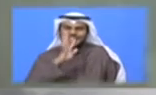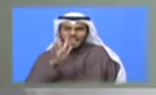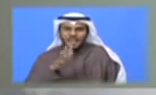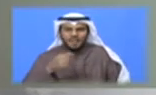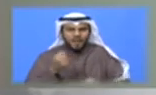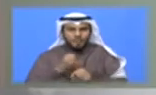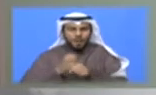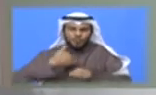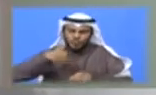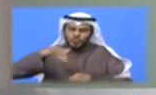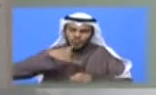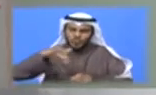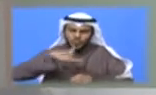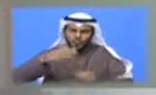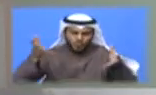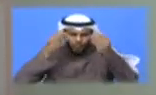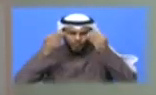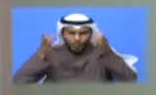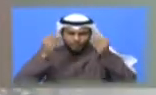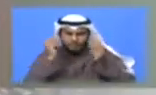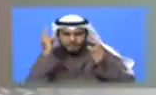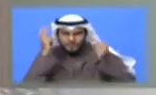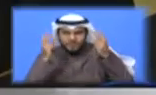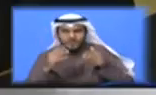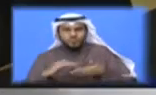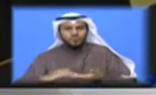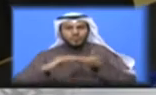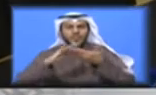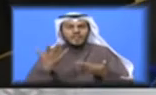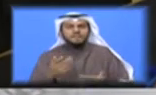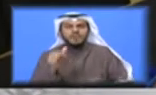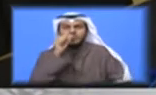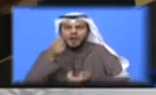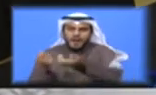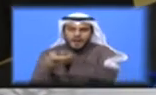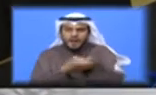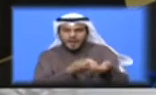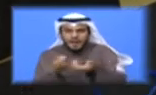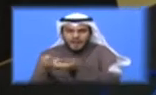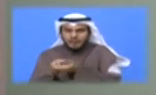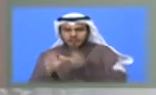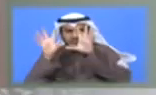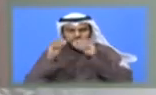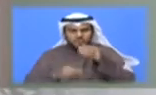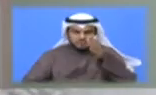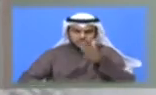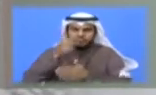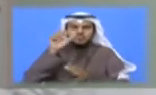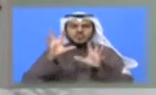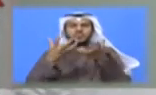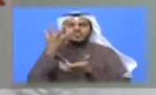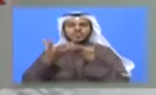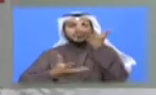الهندسي. المشروع هذا يساعد رجال الأطفاء إن شاء الله أن يطفون النار من منطقة آمنة في الخارج، وممكن المشروع